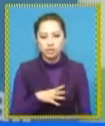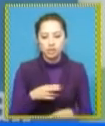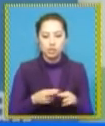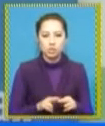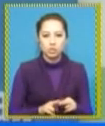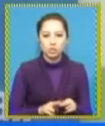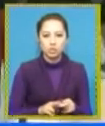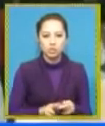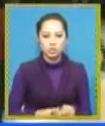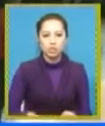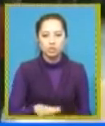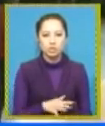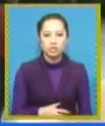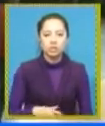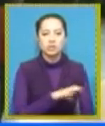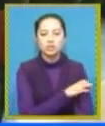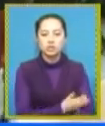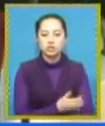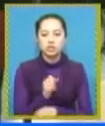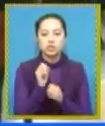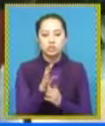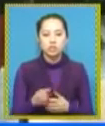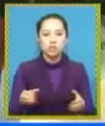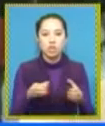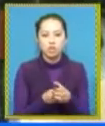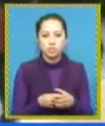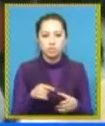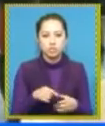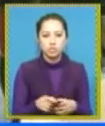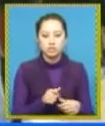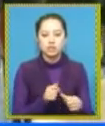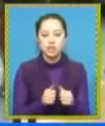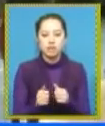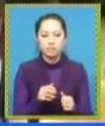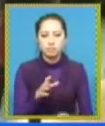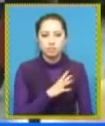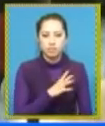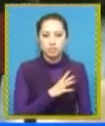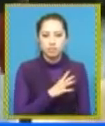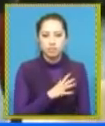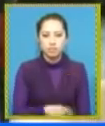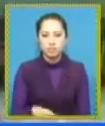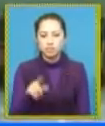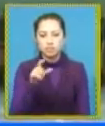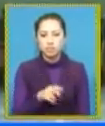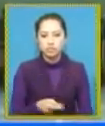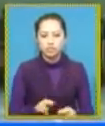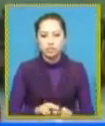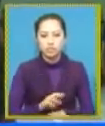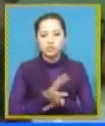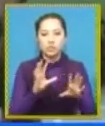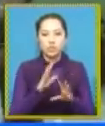Сентор мен Атайын дейтін мықтыларынан құралған 14 команда өзара бақ сынасты. Аладопты алақандарында ойнатқан азаматтар ойын алаңында